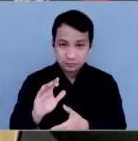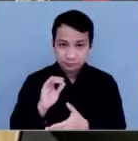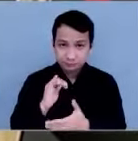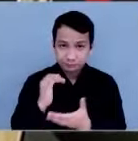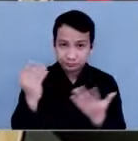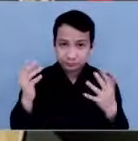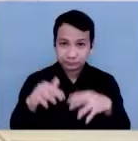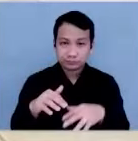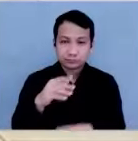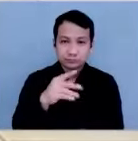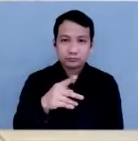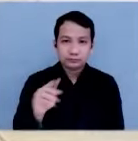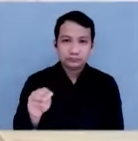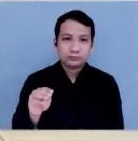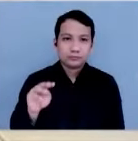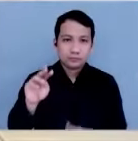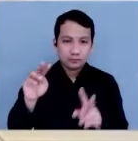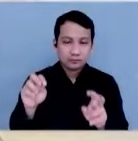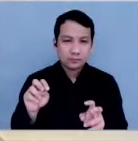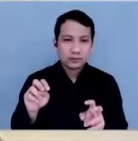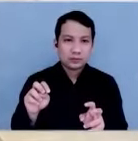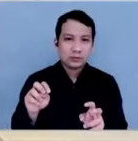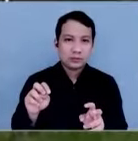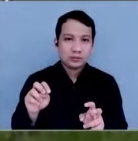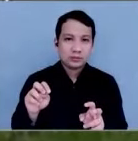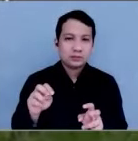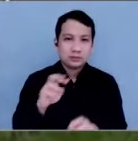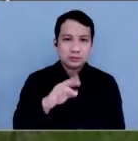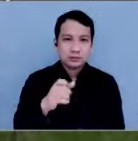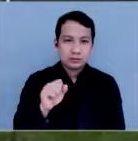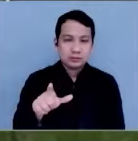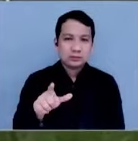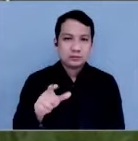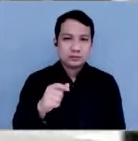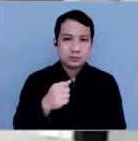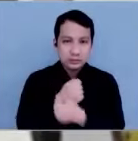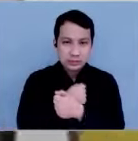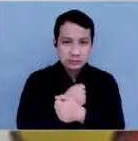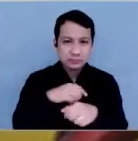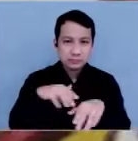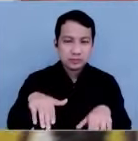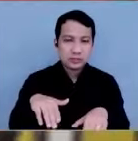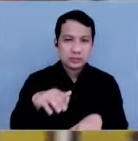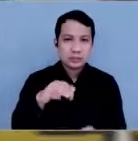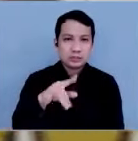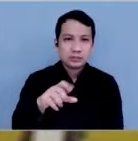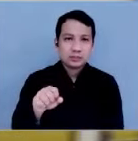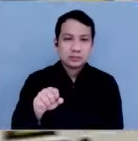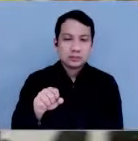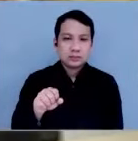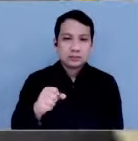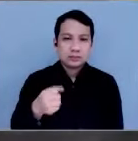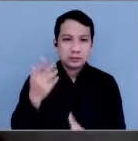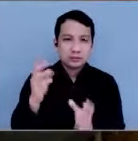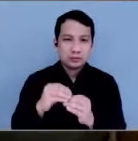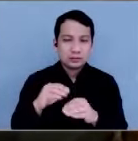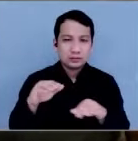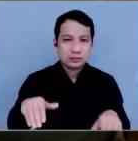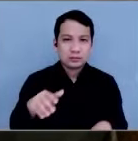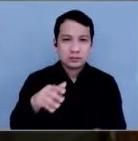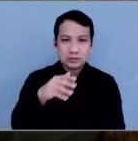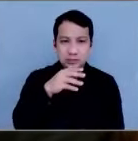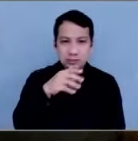premiere ng tinatayang pelikula ng Regal Films na Love Child sa Cinemalaya, idinaan ng anak-anaka ni Mother Lily na